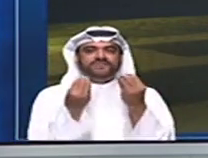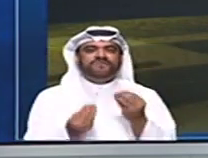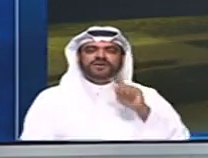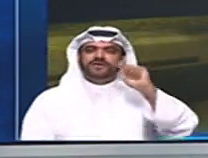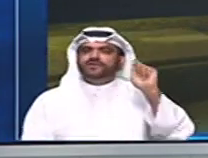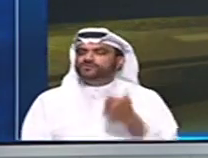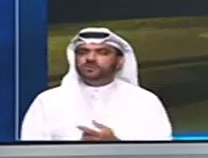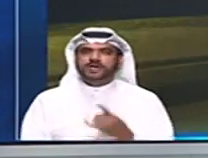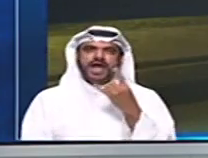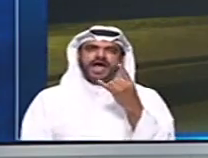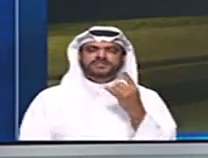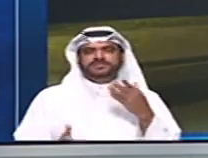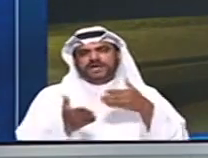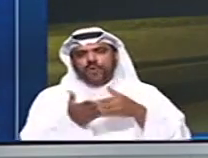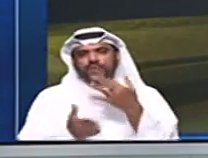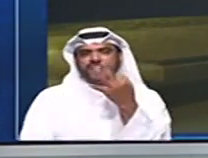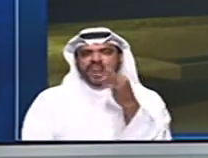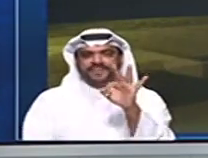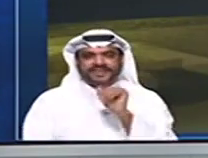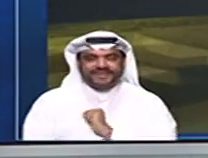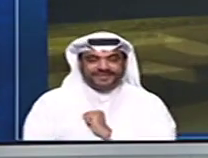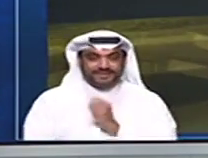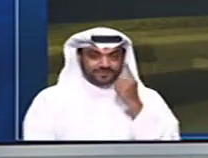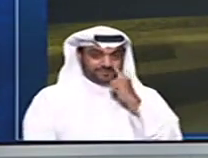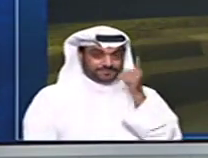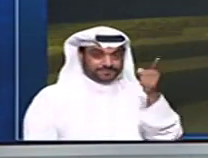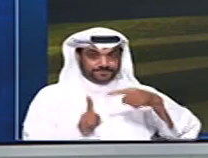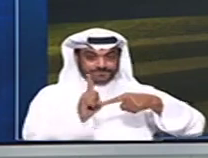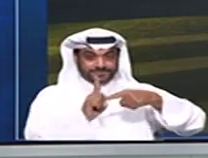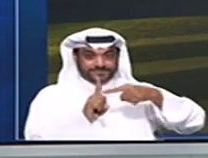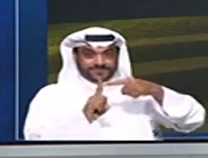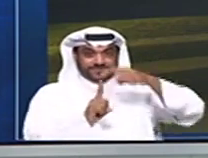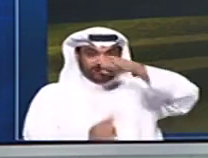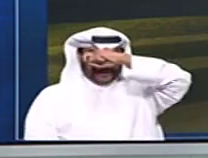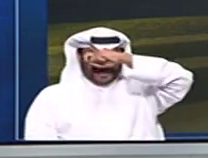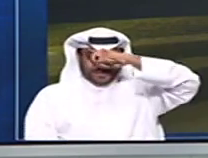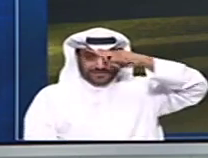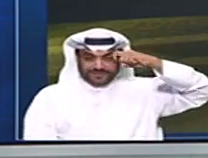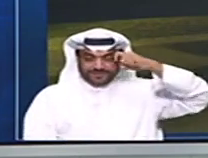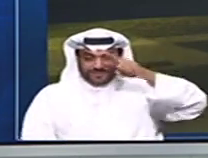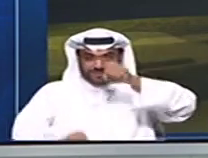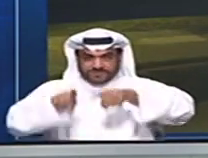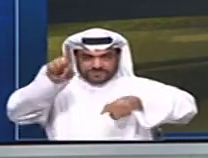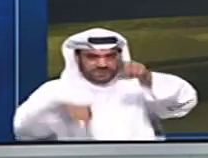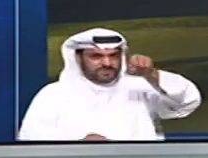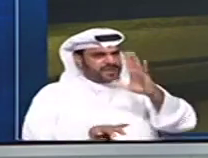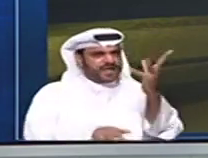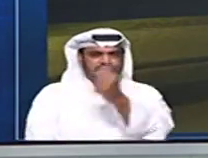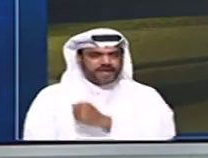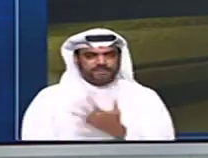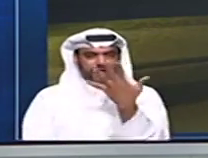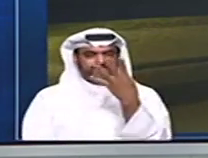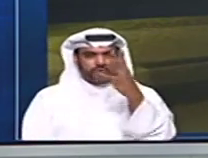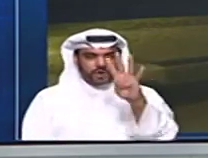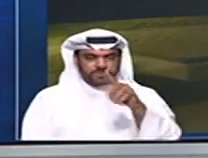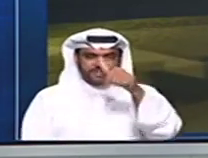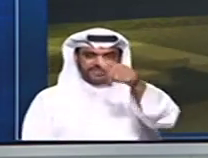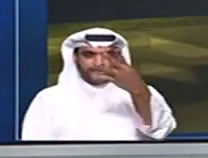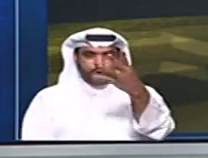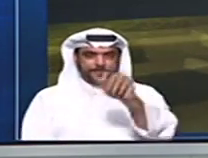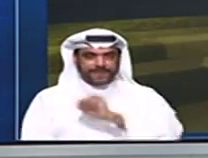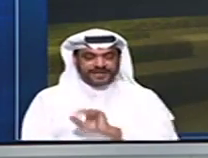بين 10 إلى 30 كيلومتر في الساعة. ودرجات الحرارة العظمى أعزائي المشاهدين متفاوتة ما بين 45 إلى 46 درجة مئوية،